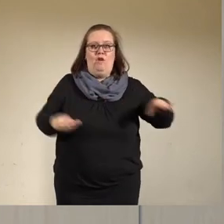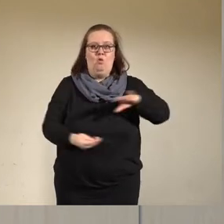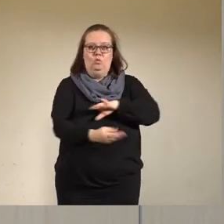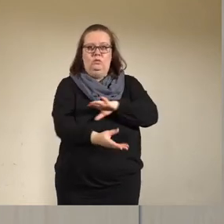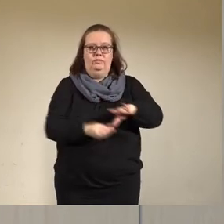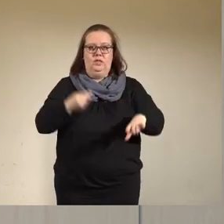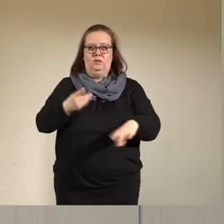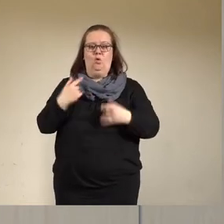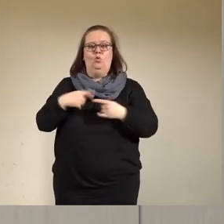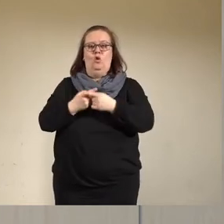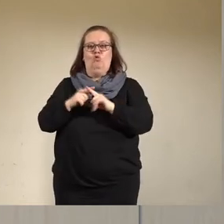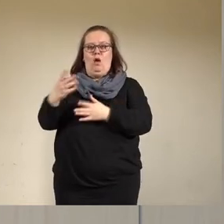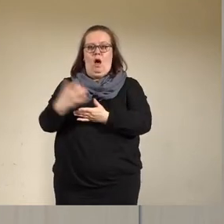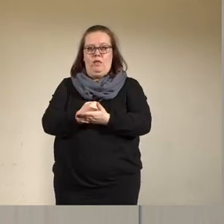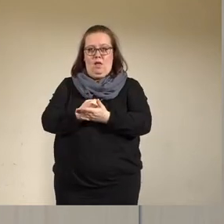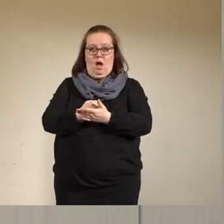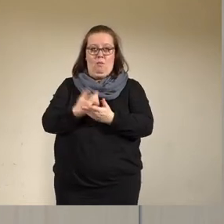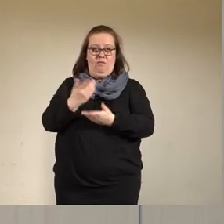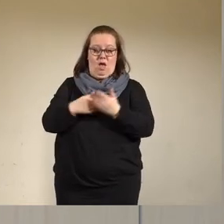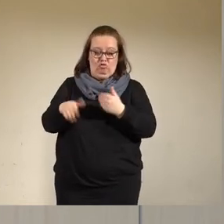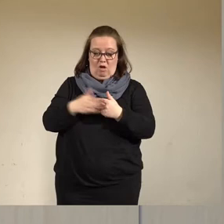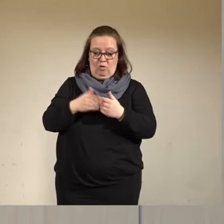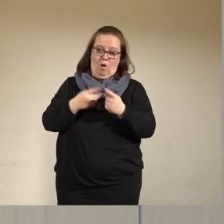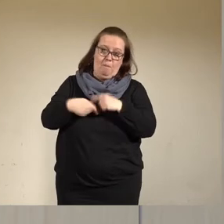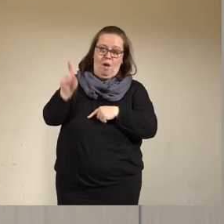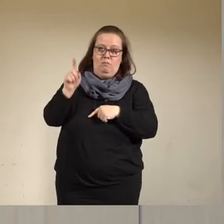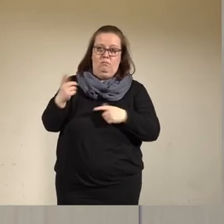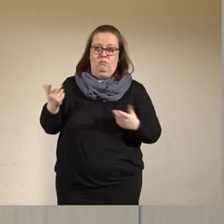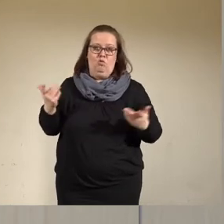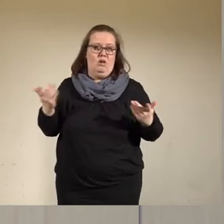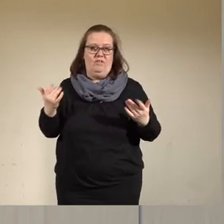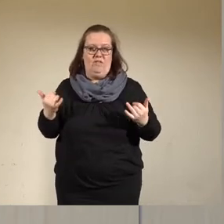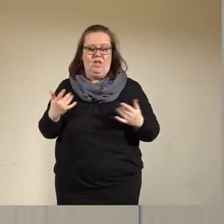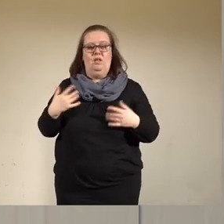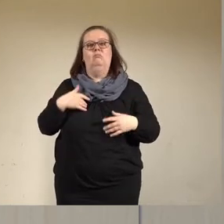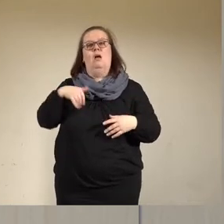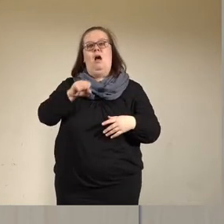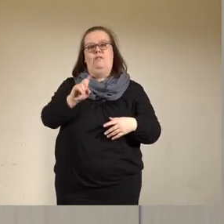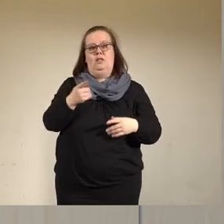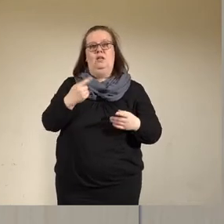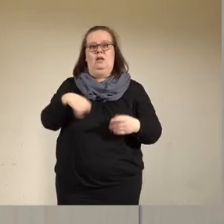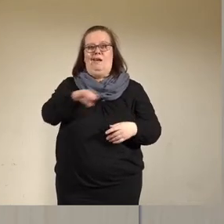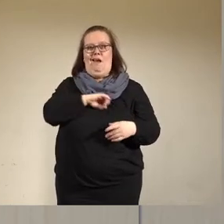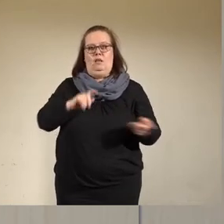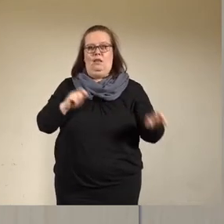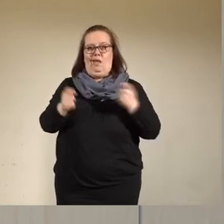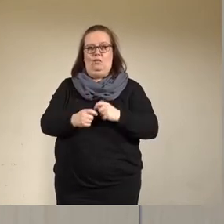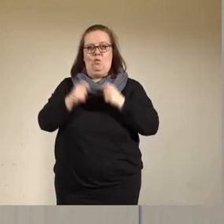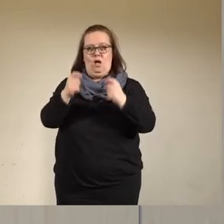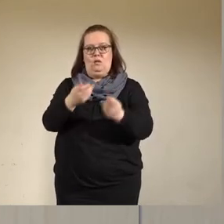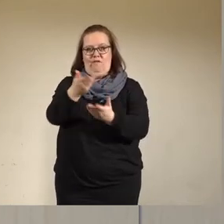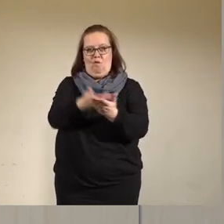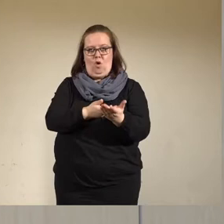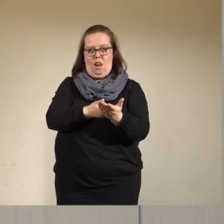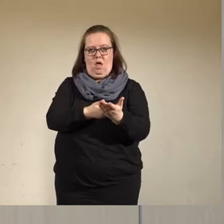die Steuereinnahmen nach dem gegenwärtigen Shutdown durch die Decke gehen? Die AfD-Fraktion hat Ihnen einen eigenen Änderungsantrag